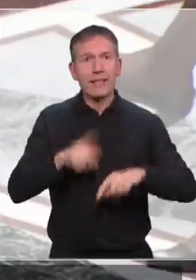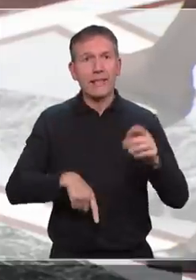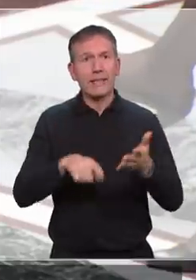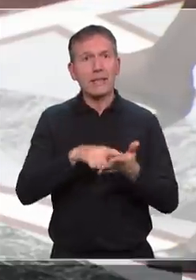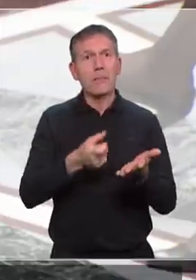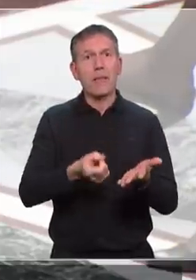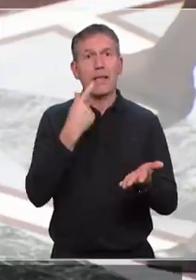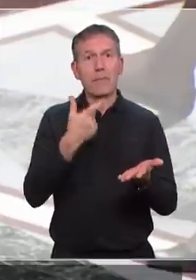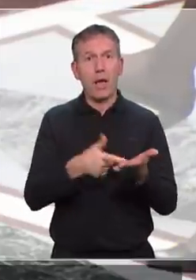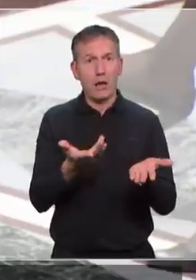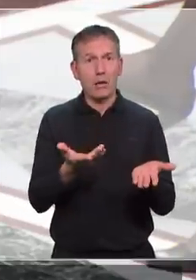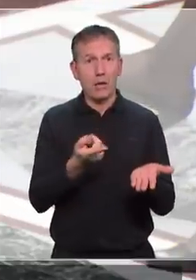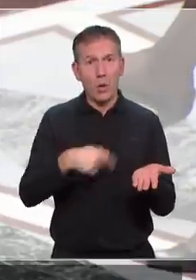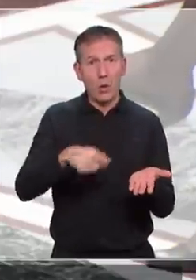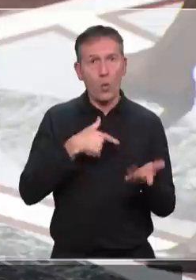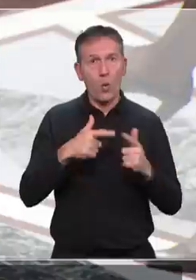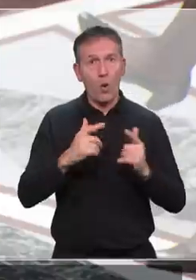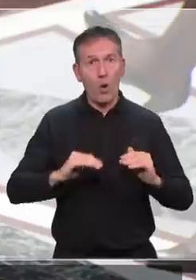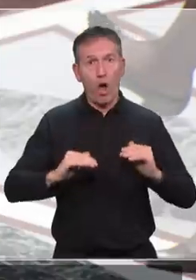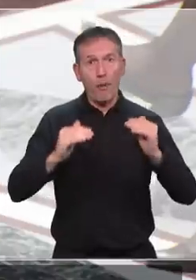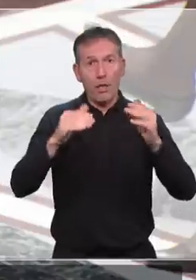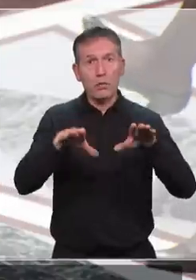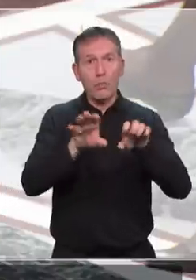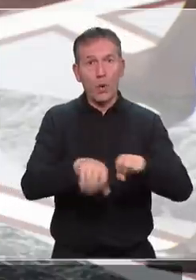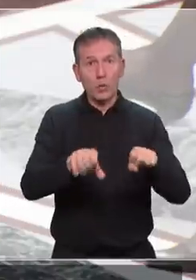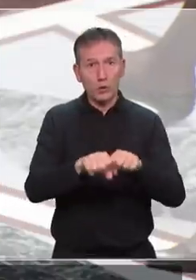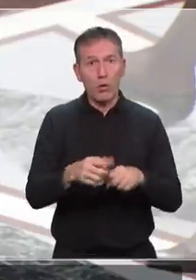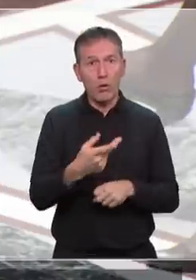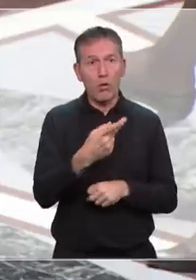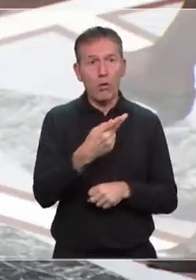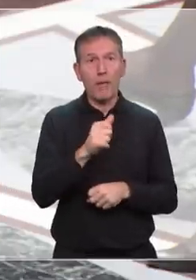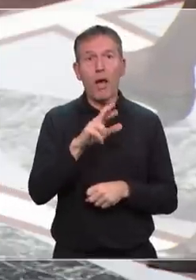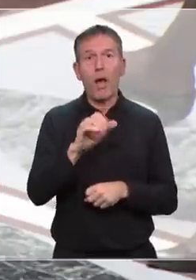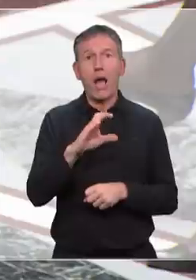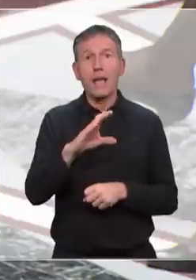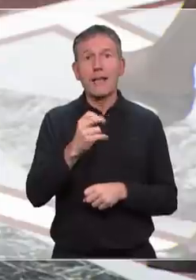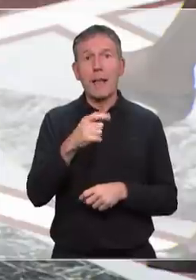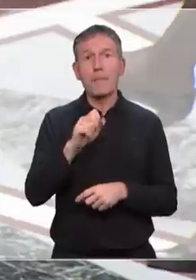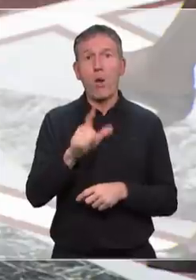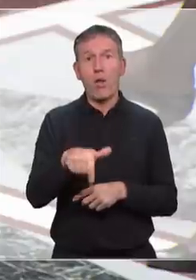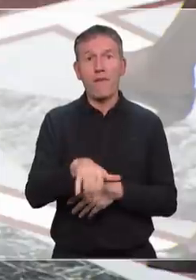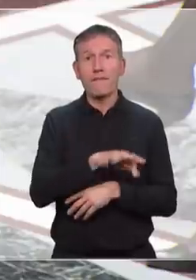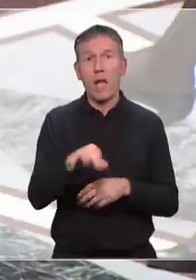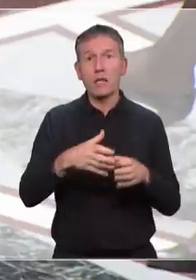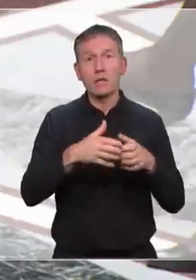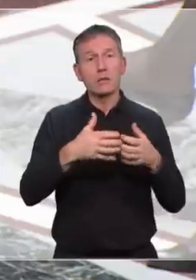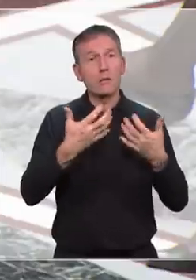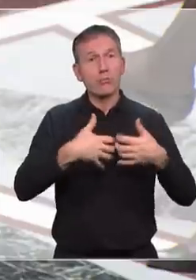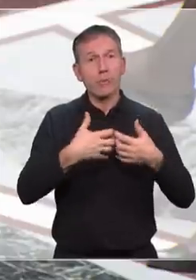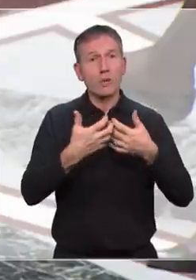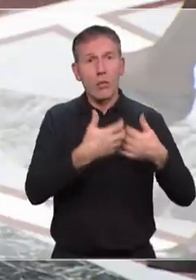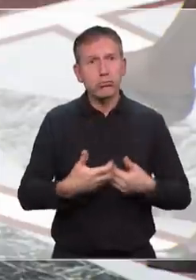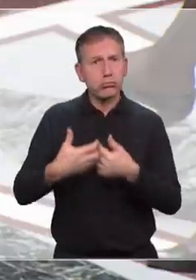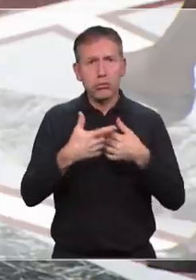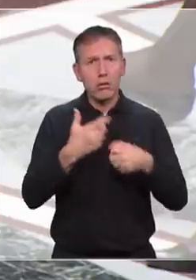question. Et nous avons augmenté la production de paracétamol en France avec des usines qui tournent aujourd'hui 24 heures